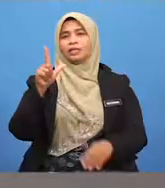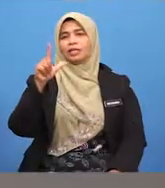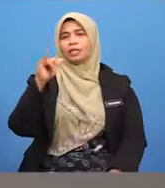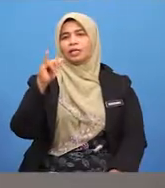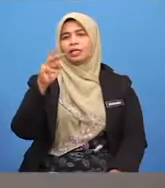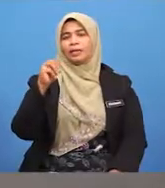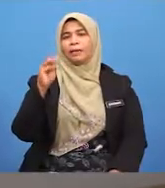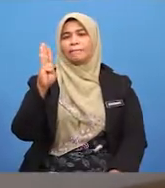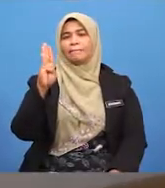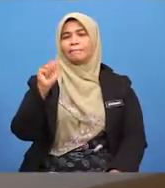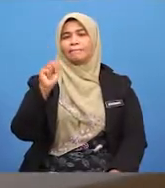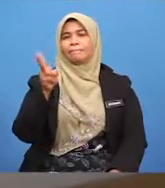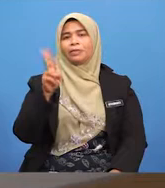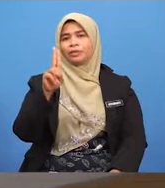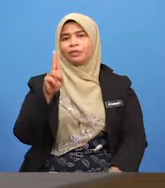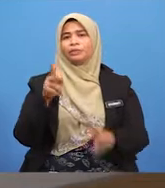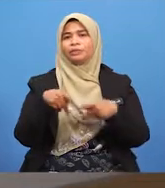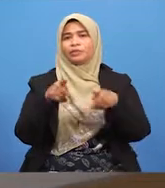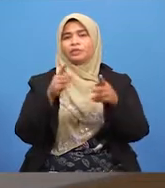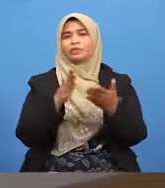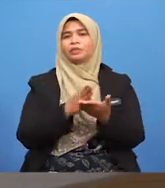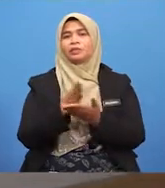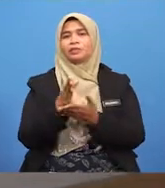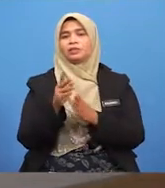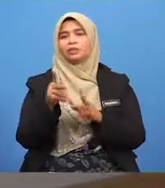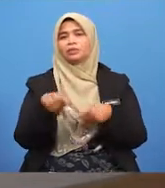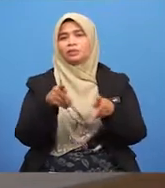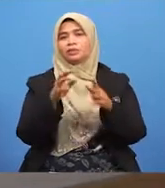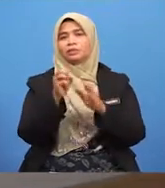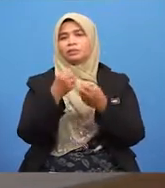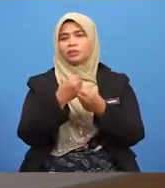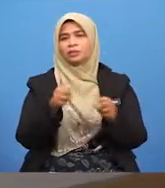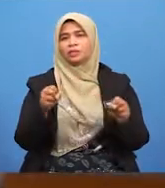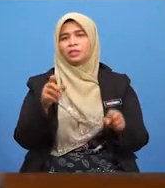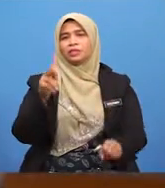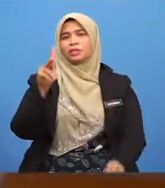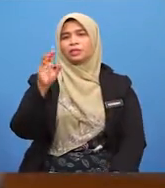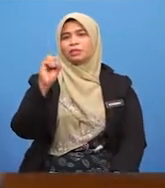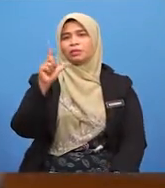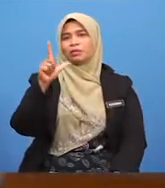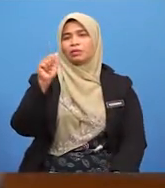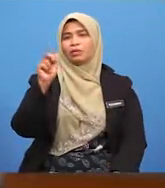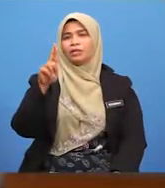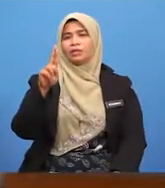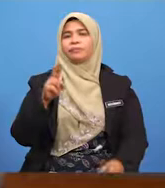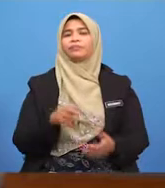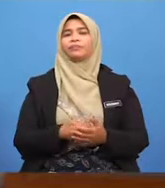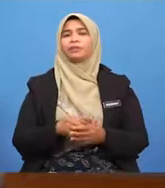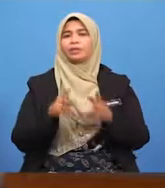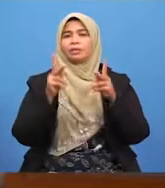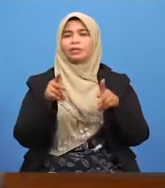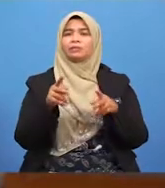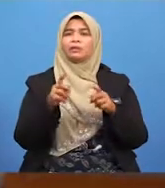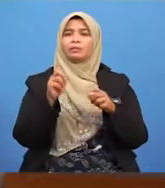Oke proses seterusnya elah proses menyedihkan kolom lacak perlu menekan